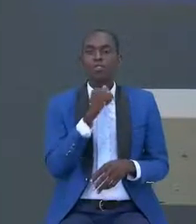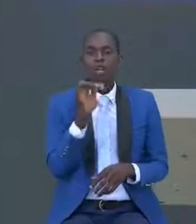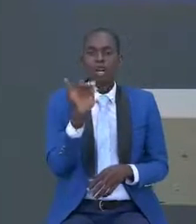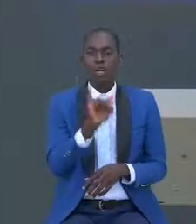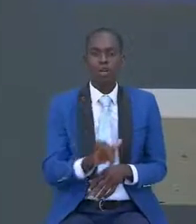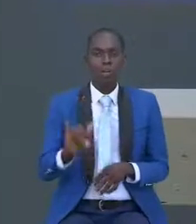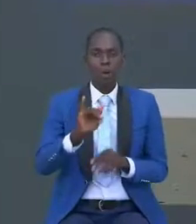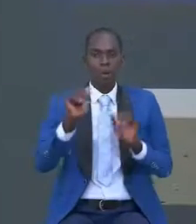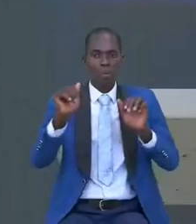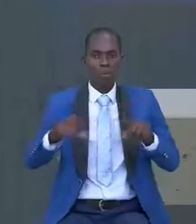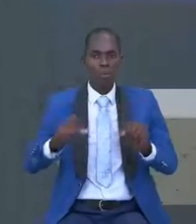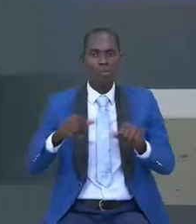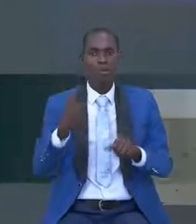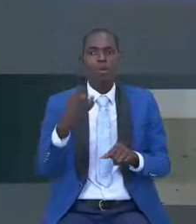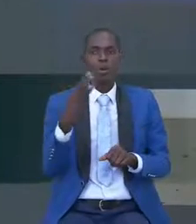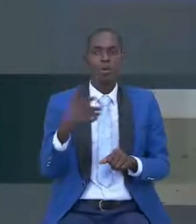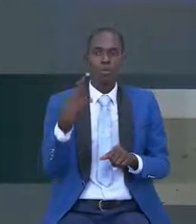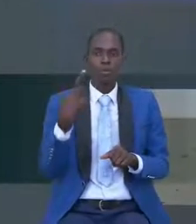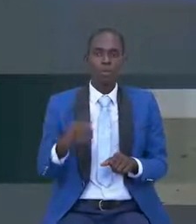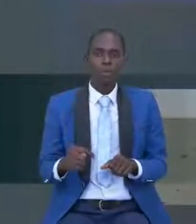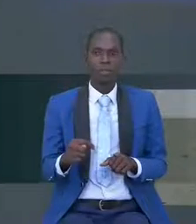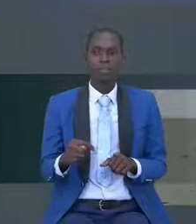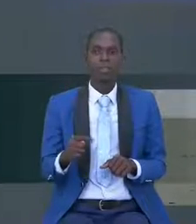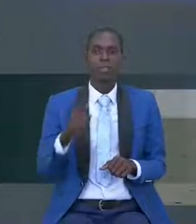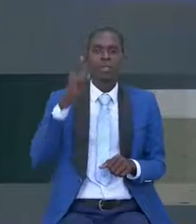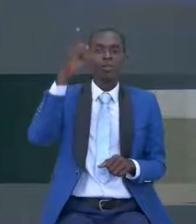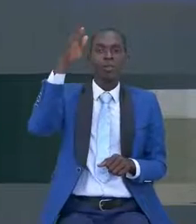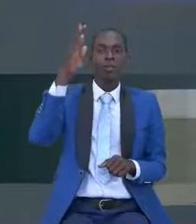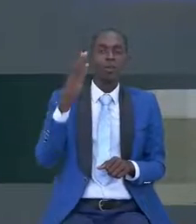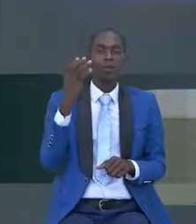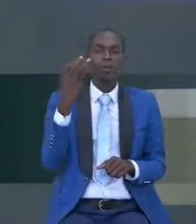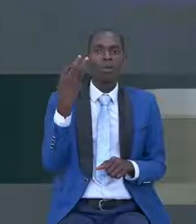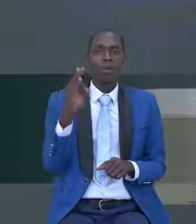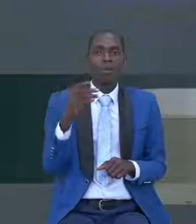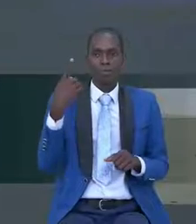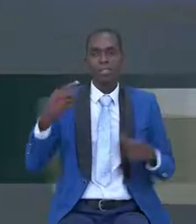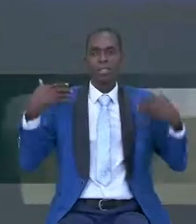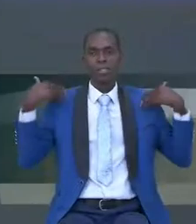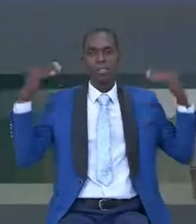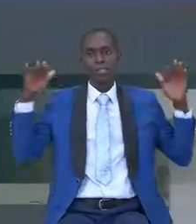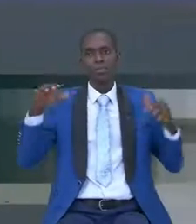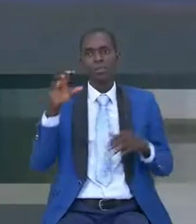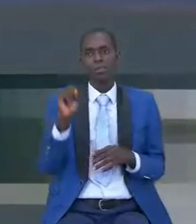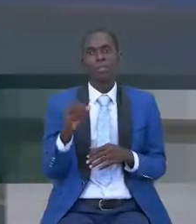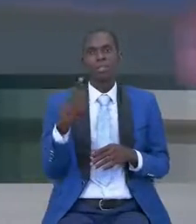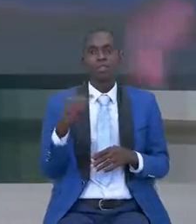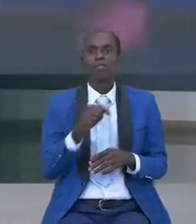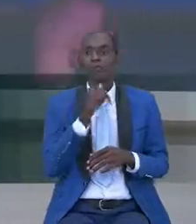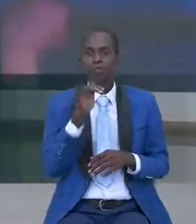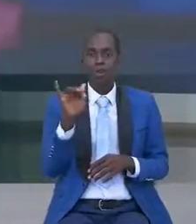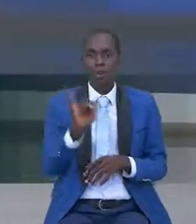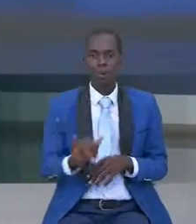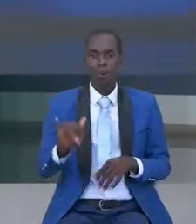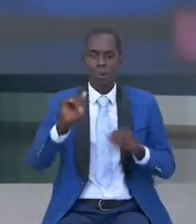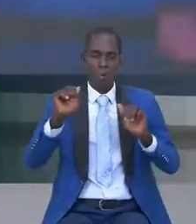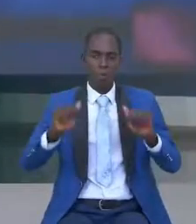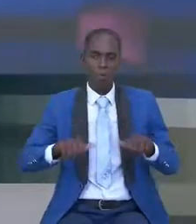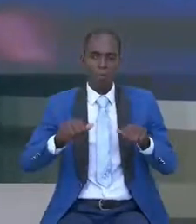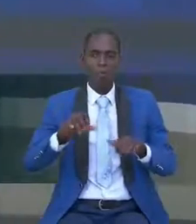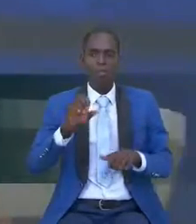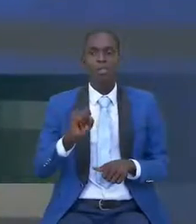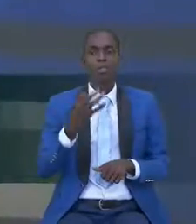Troisième élément, les possibilités singulières du Dieu des anges. les possibilités